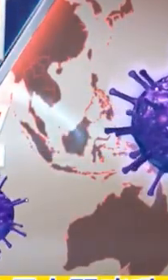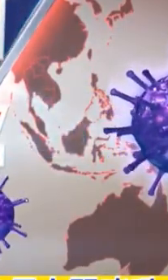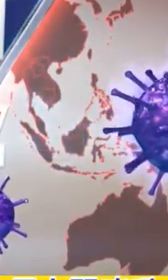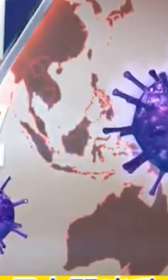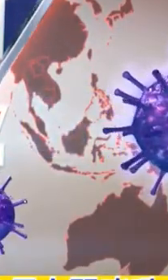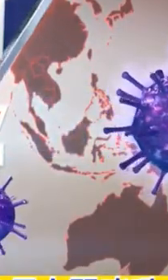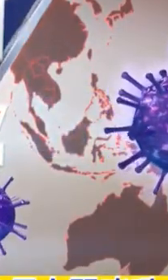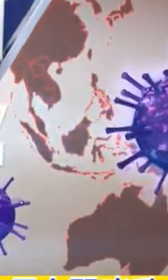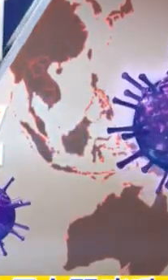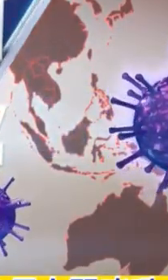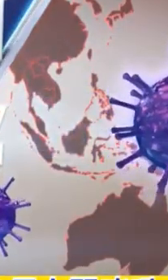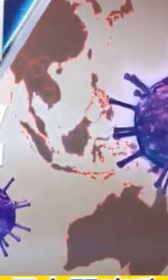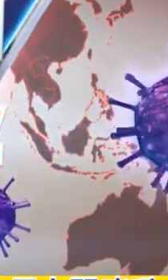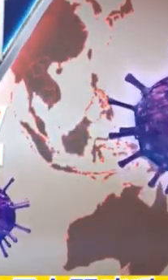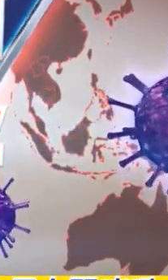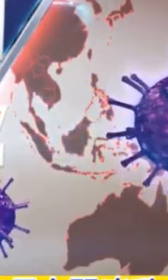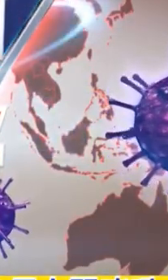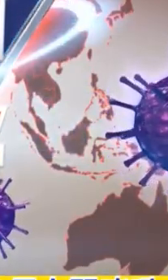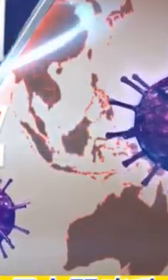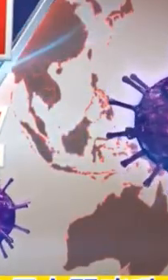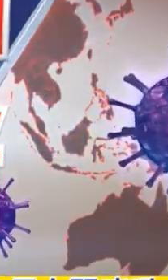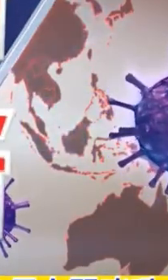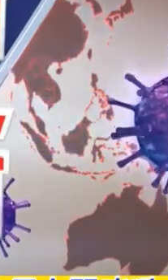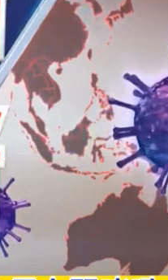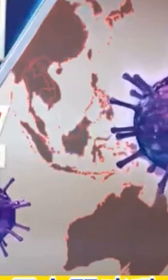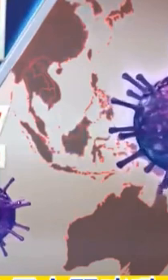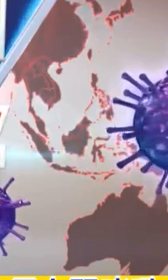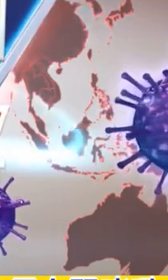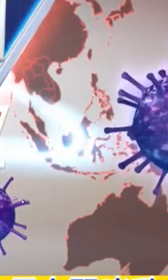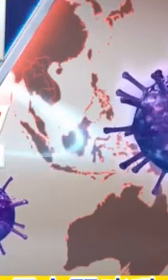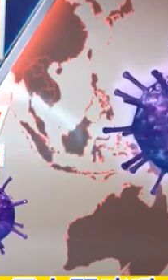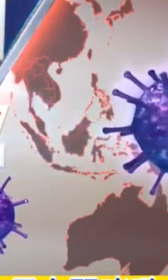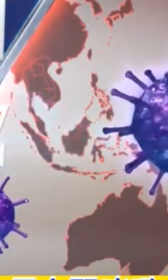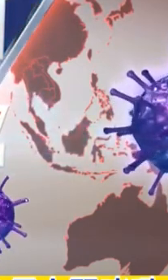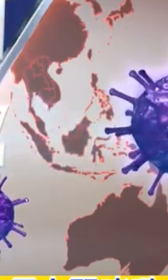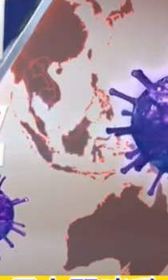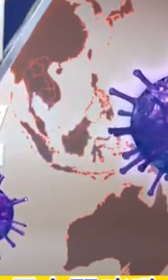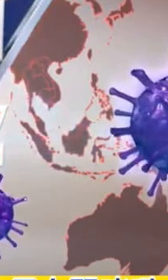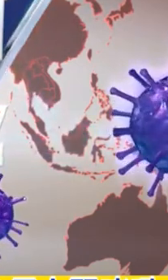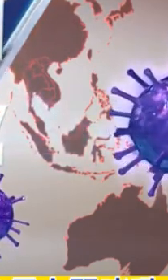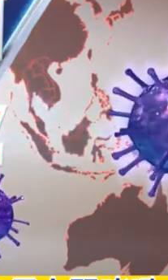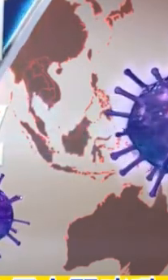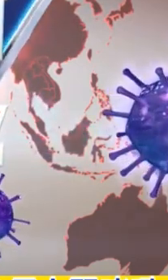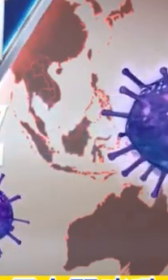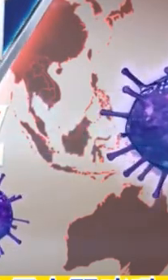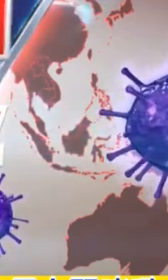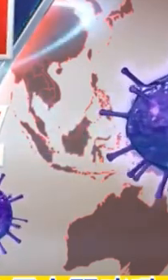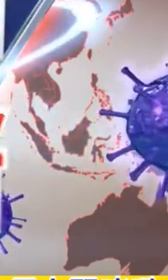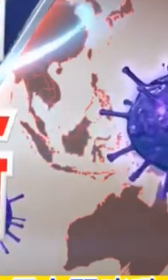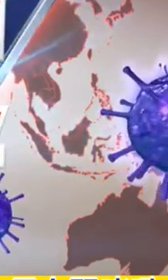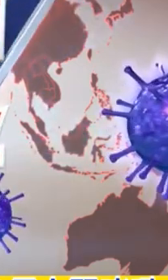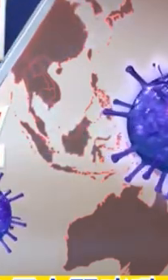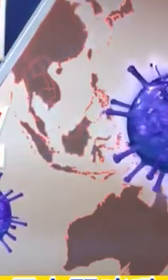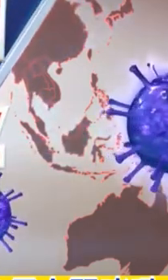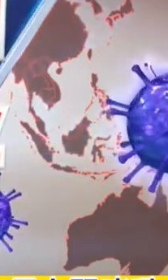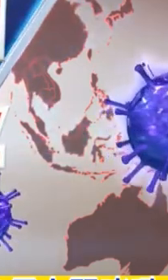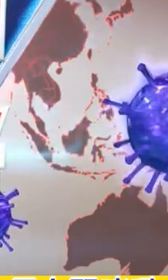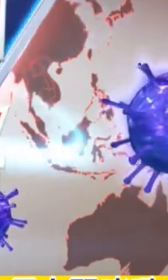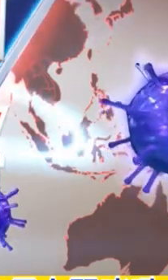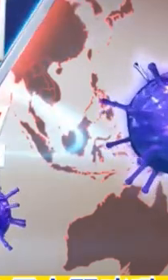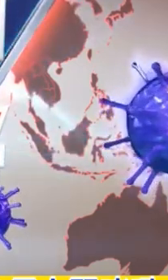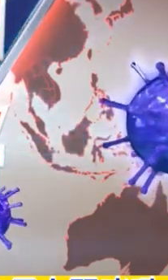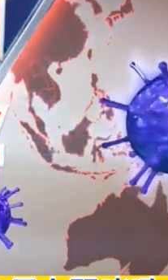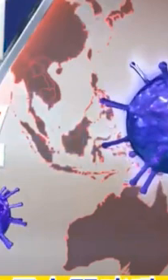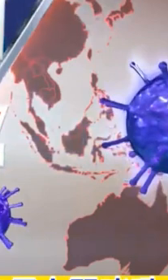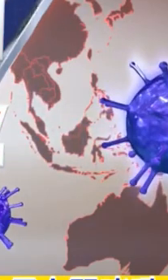22,559例的确诊个案，而死亡个案新增有32例。死亡个案当中最年轻的是一名40多岁的男子，他在发